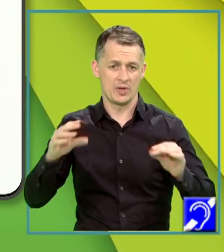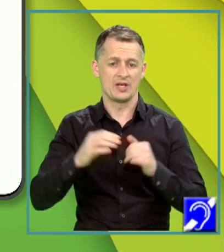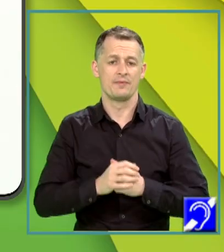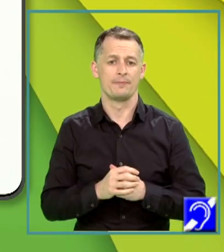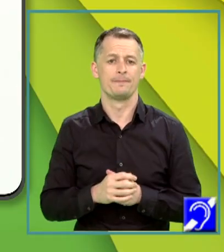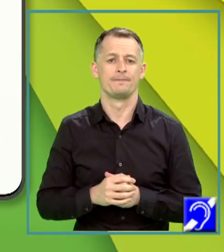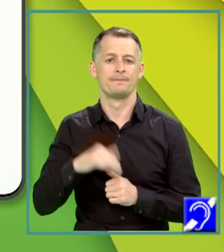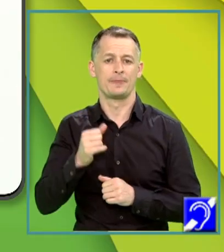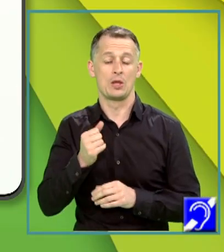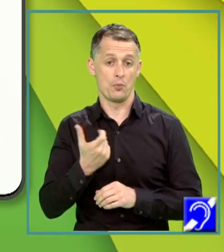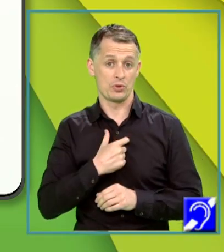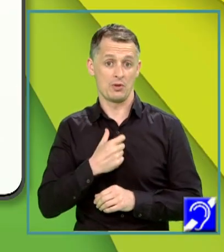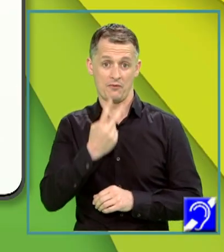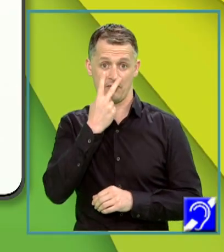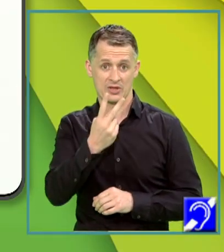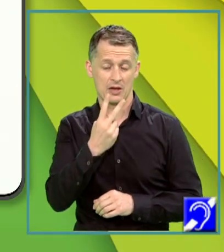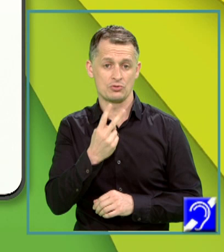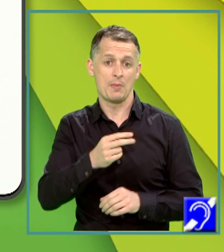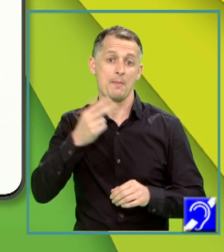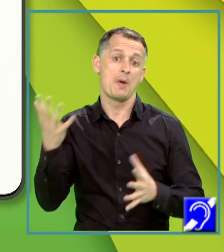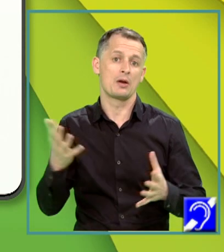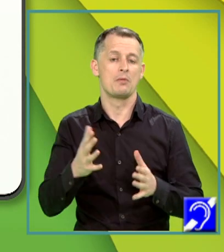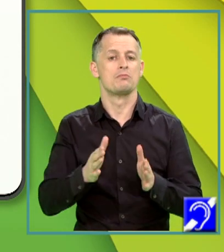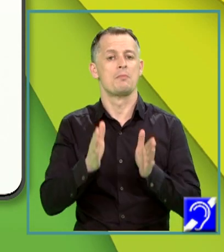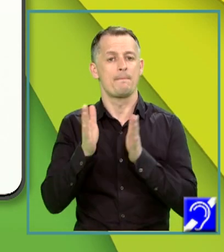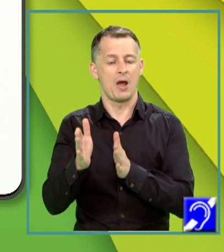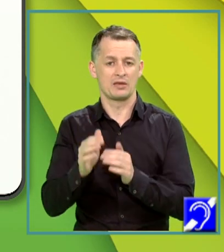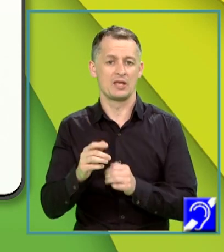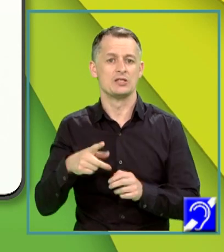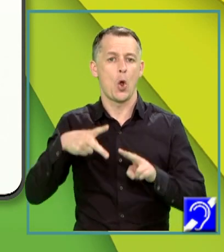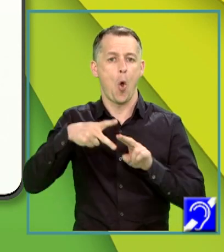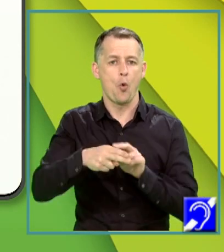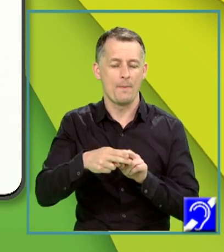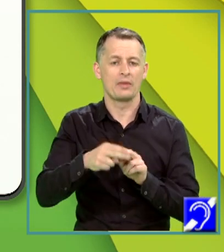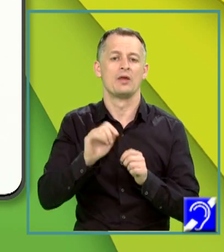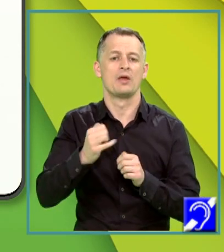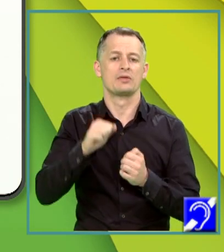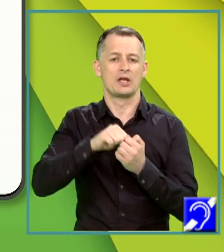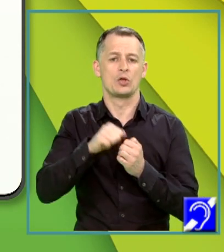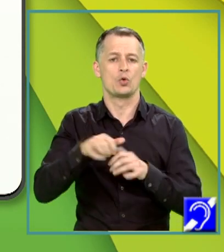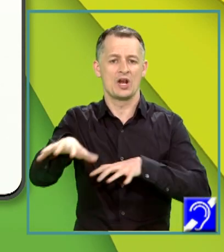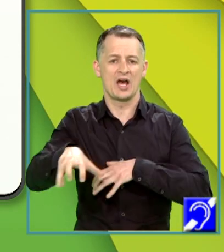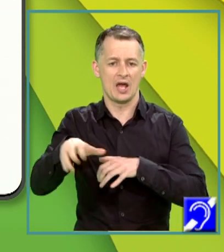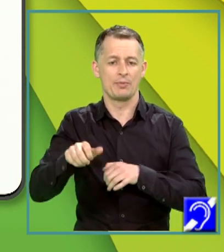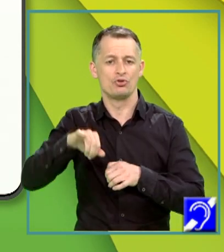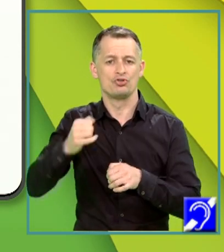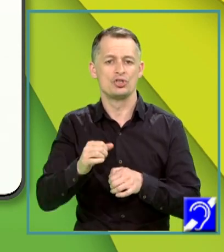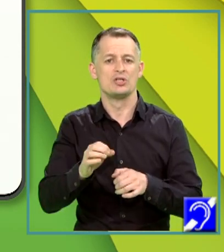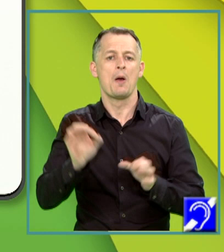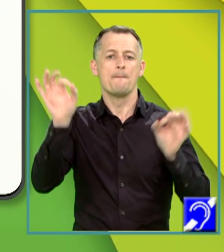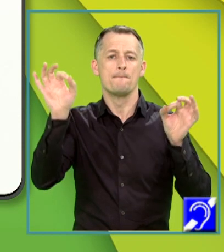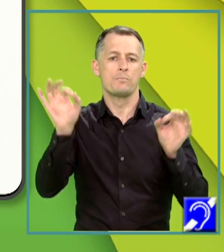cea mai mare parte a teritoriului Național este ocupat de terenurile arabile și în proporții din ce în ce mai